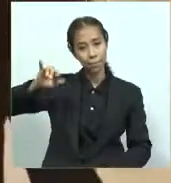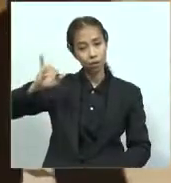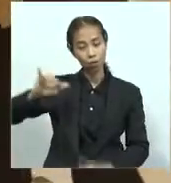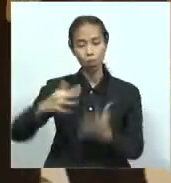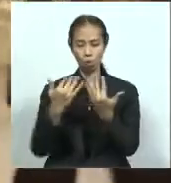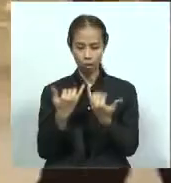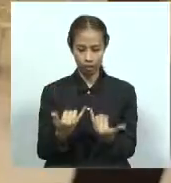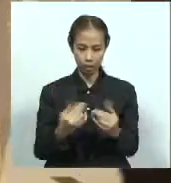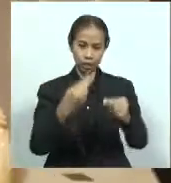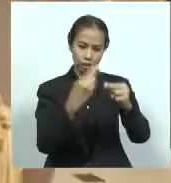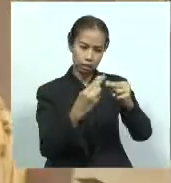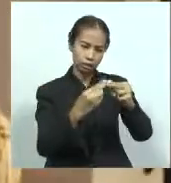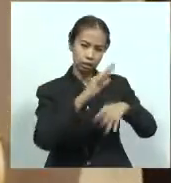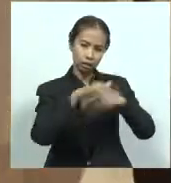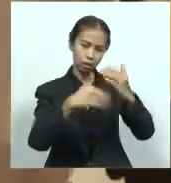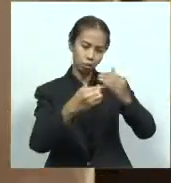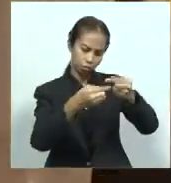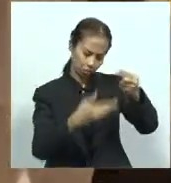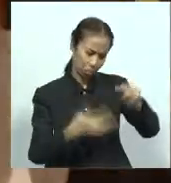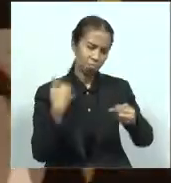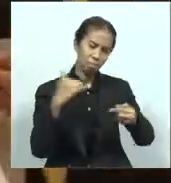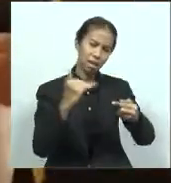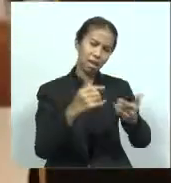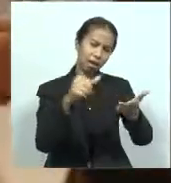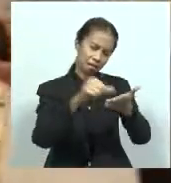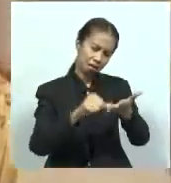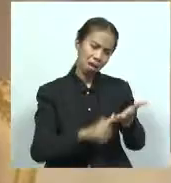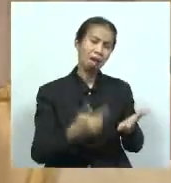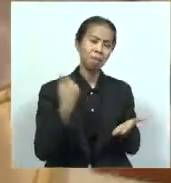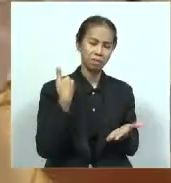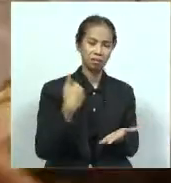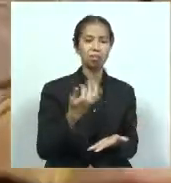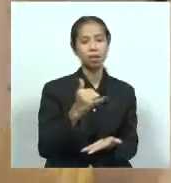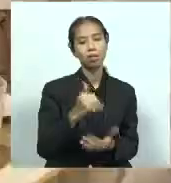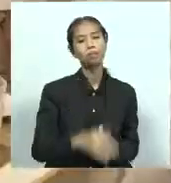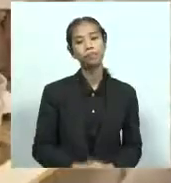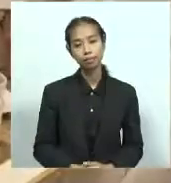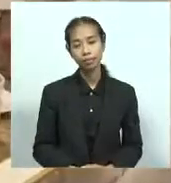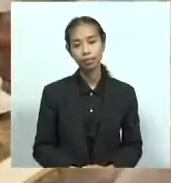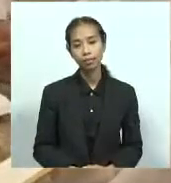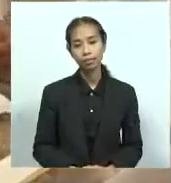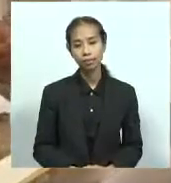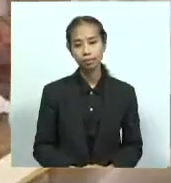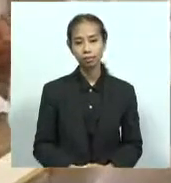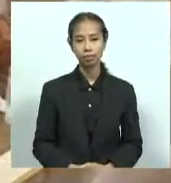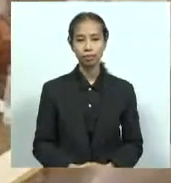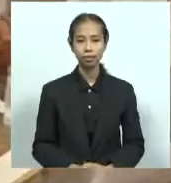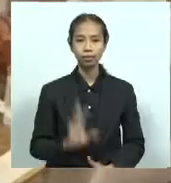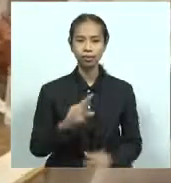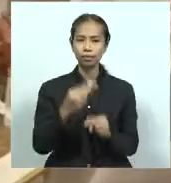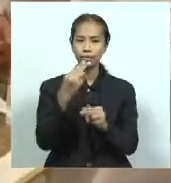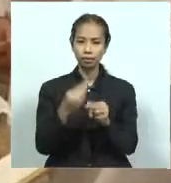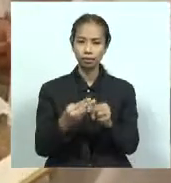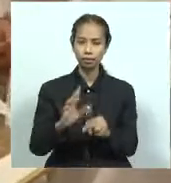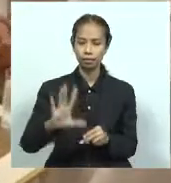ายชื่อทั้งหมดยังสามารถเปลี่ยนแปลงได้จนถึงวินาทีสุดท้ายก่อนจะส่งถึงมือนายกนะครับส่วนกระแสข่าวเรื่องของนายชาดาไ